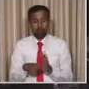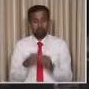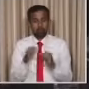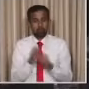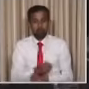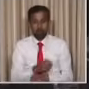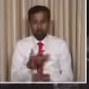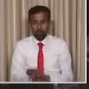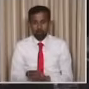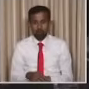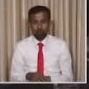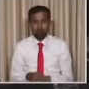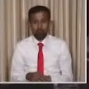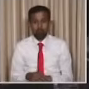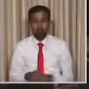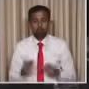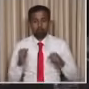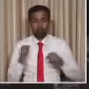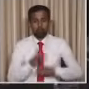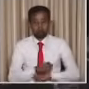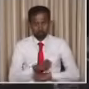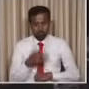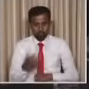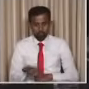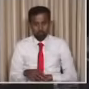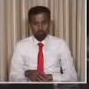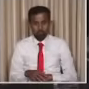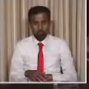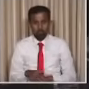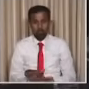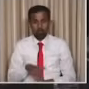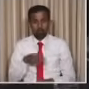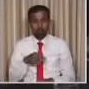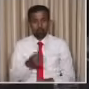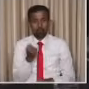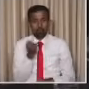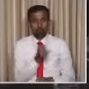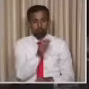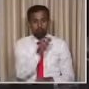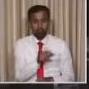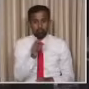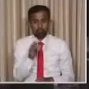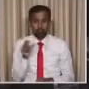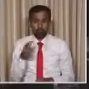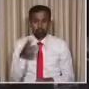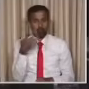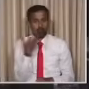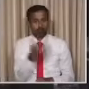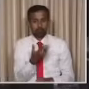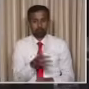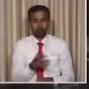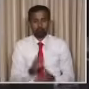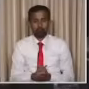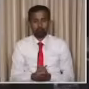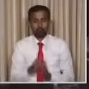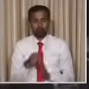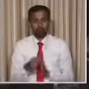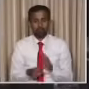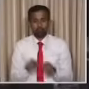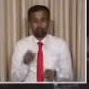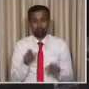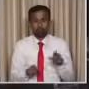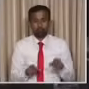वेट्टुवा आर्थिके बंकुल तत्वयट पत्करा कियन प्रधान चूदित्यो वरदिकरुव बवट पत्तेला इवराई स मेरटे